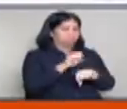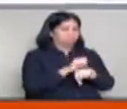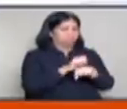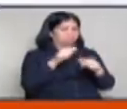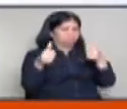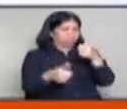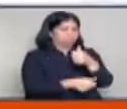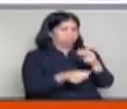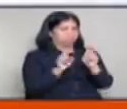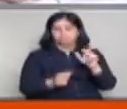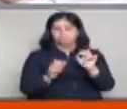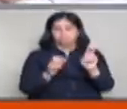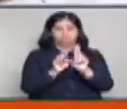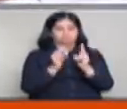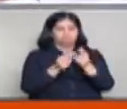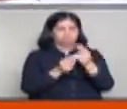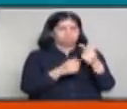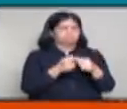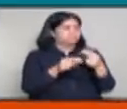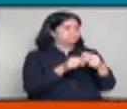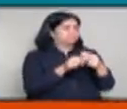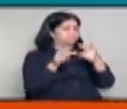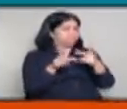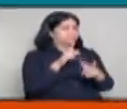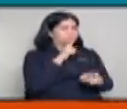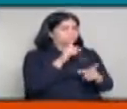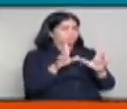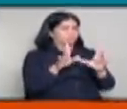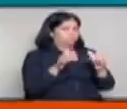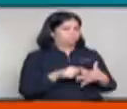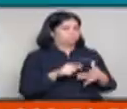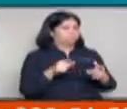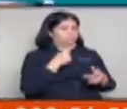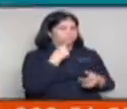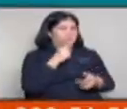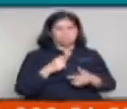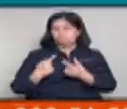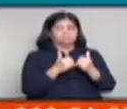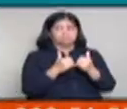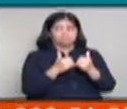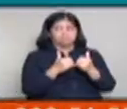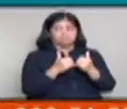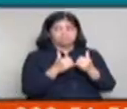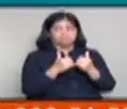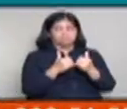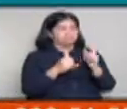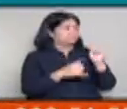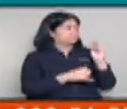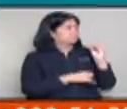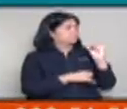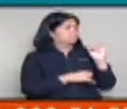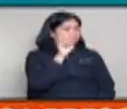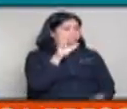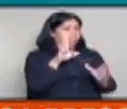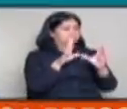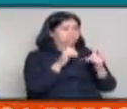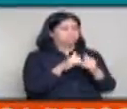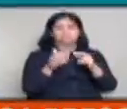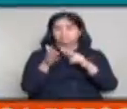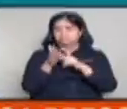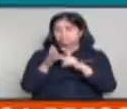sa Universal Gameplay. Opo. Yung Universal Gameplay po, yan po yung company ko. Plus, ano pong ginagawa nito? Mga toys po, toys and shoes. So, ibig